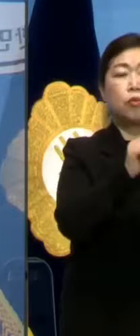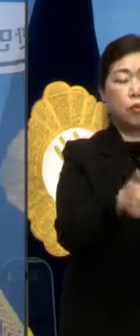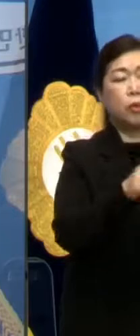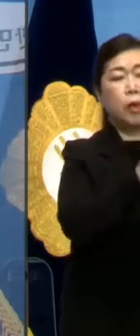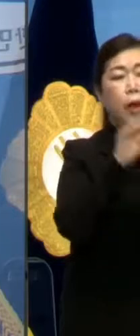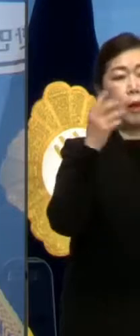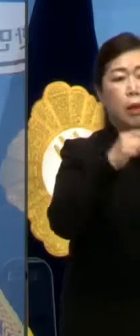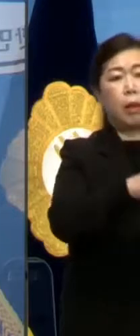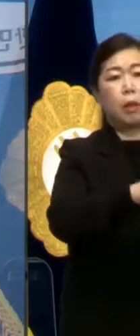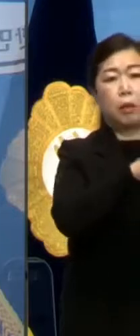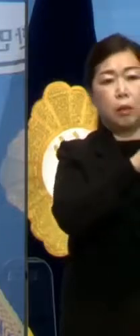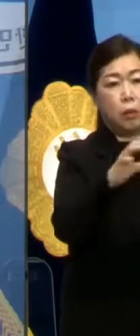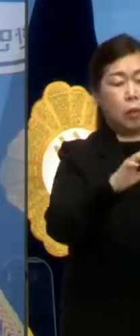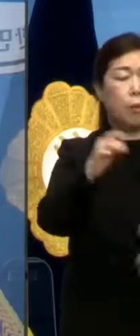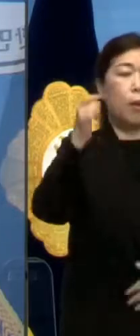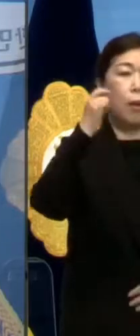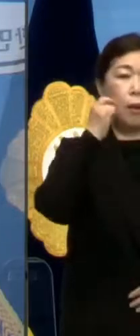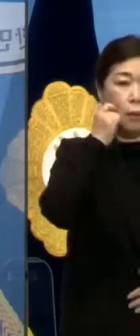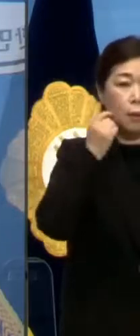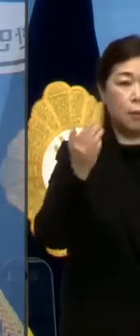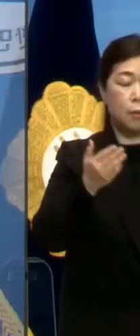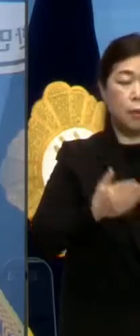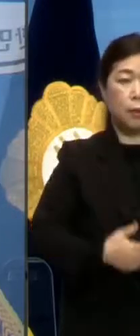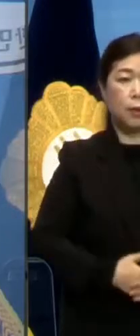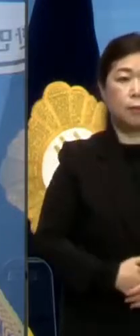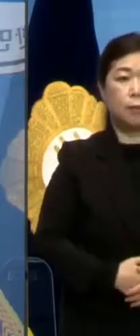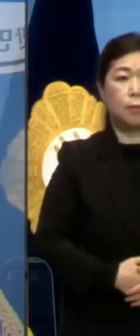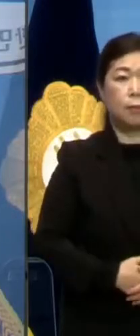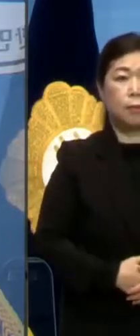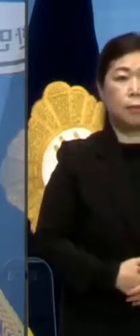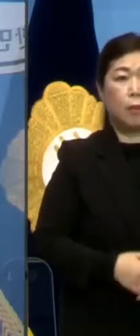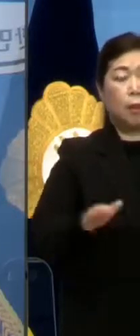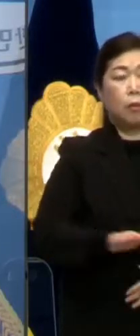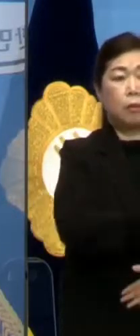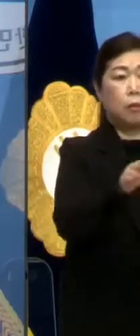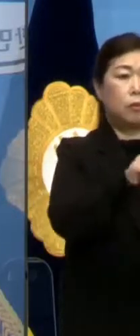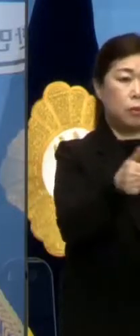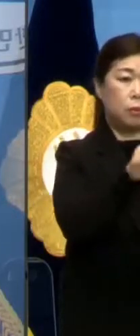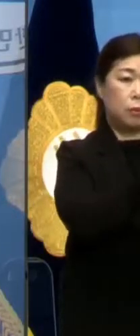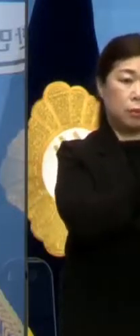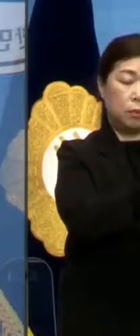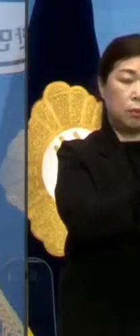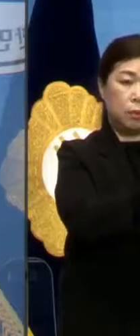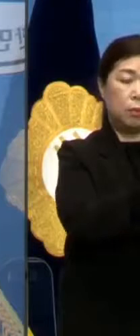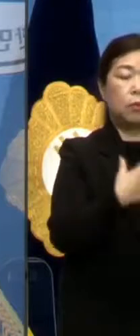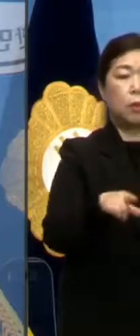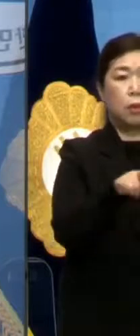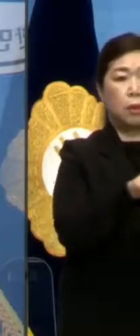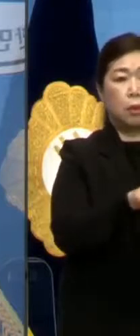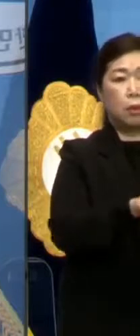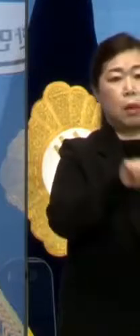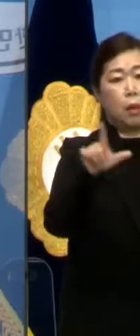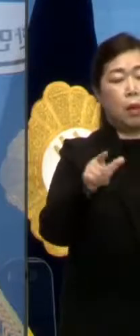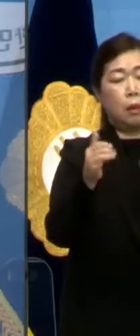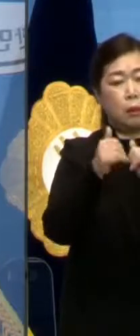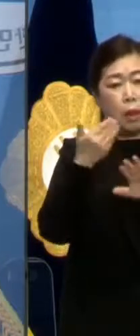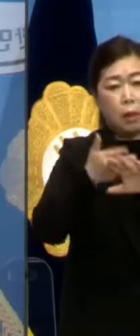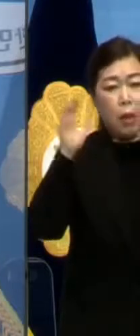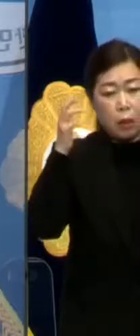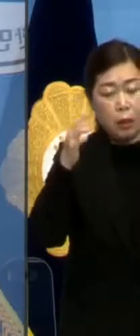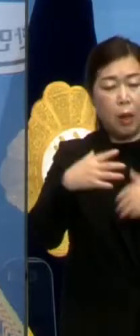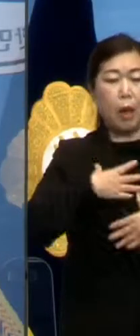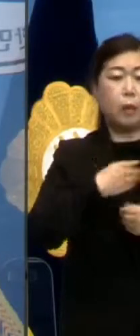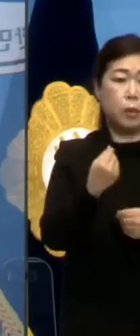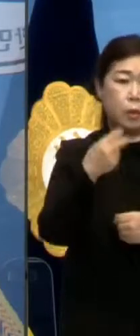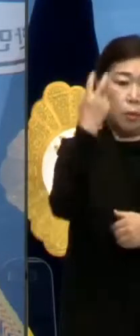정인이가 사용되어서는 절대 안 될 일입니다. 우리는 죽은 정인이를 위해 산 정인이들을